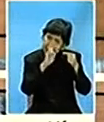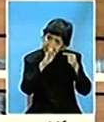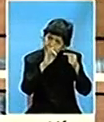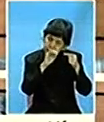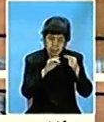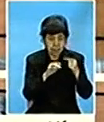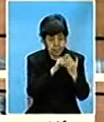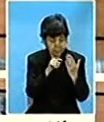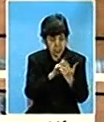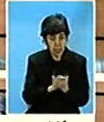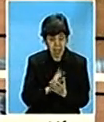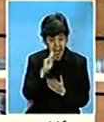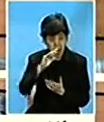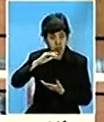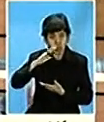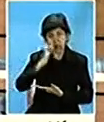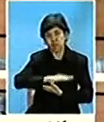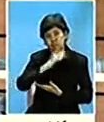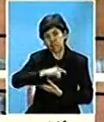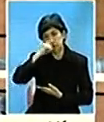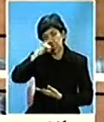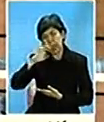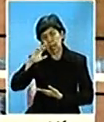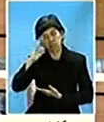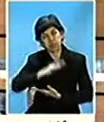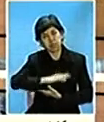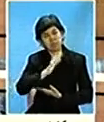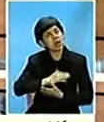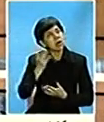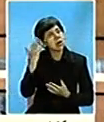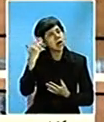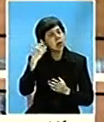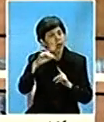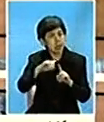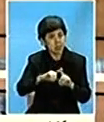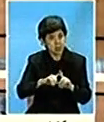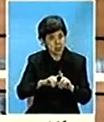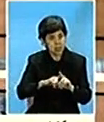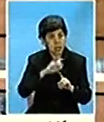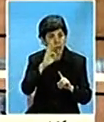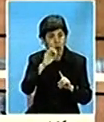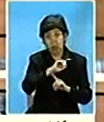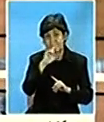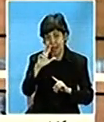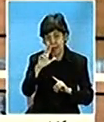งนี้ข่าวนี้ลงหนังสือไทยรัฐฉบับวันที่3กันยาย